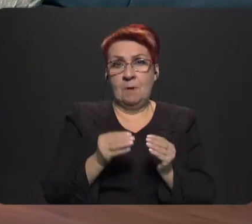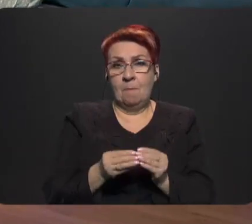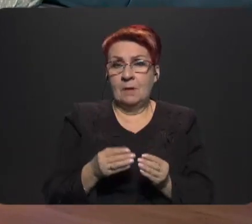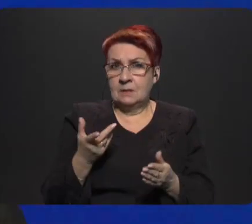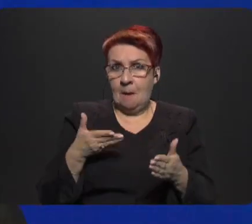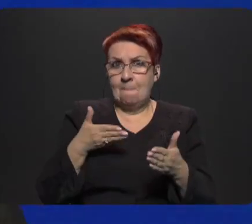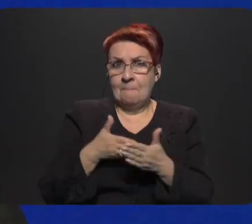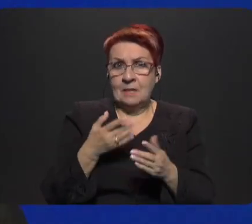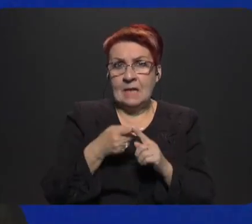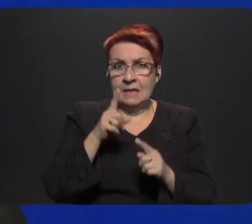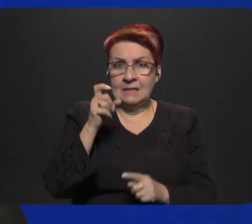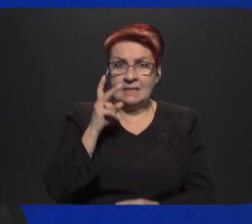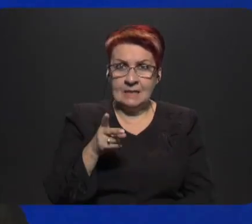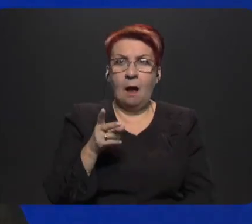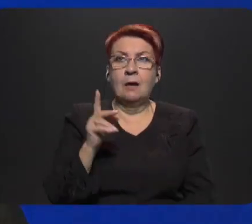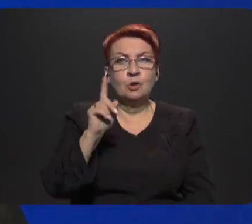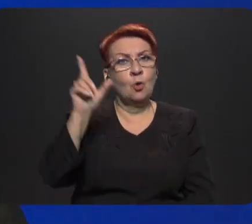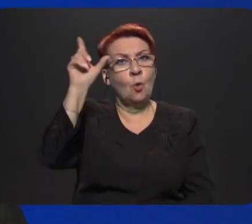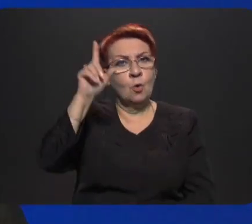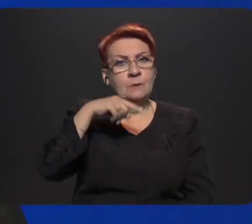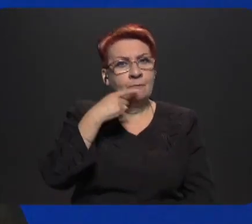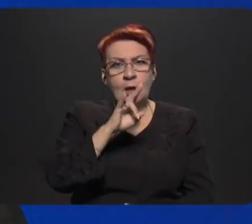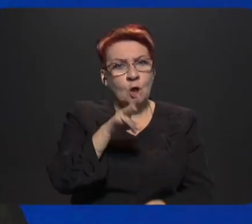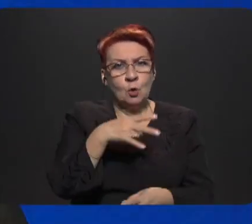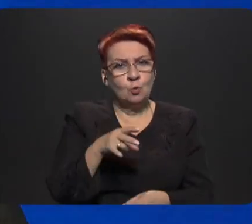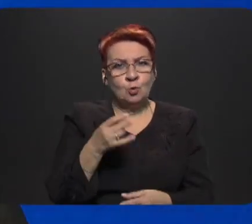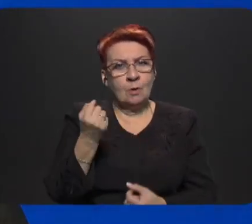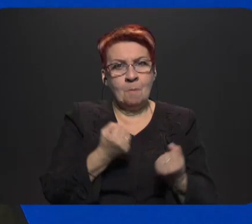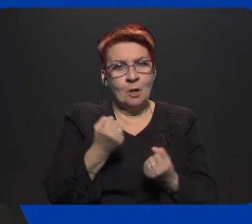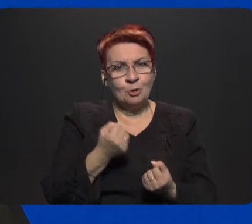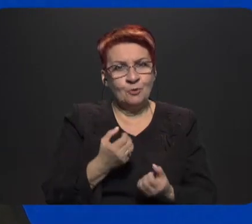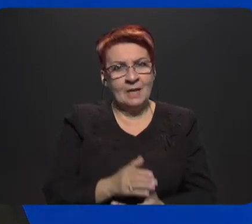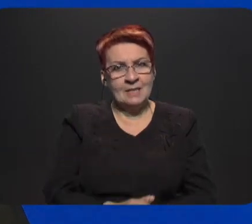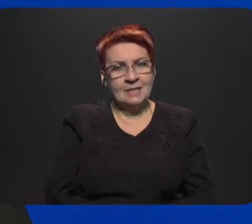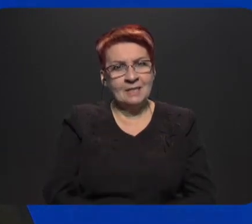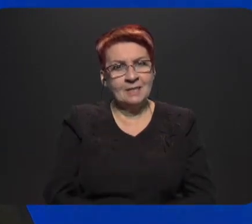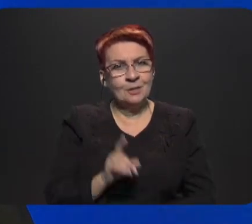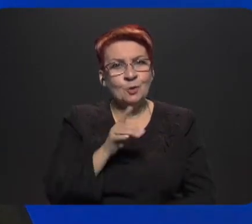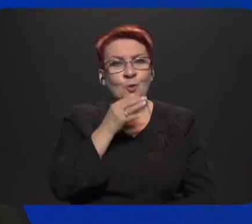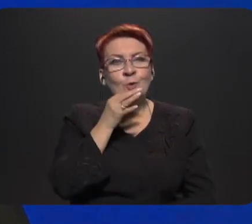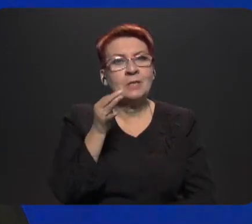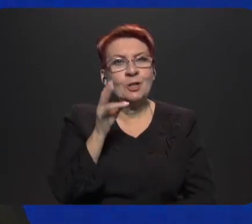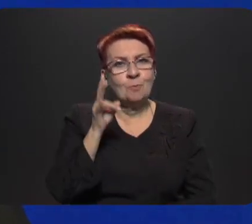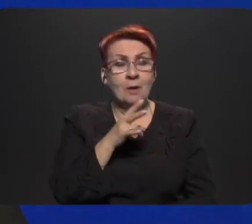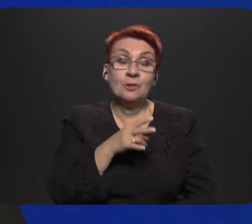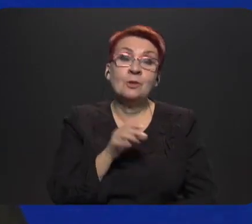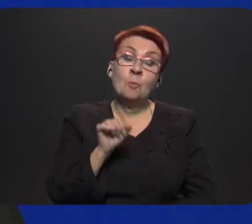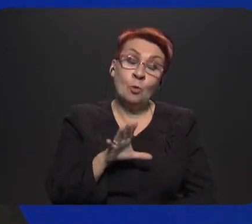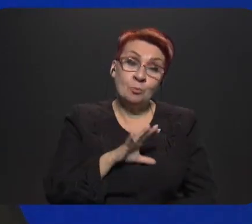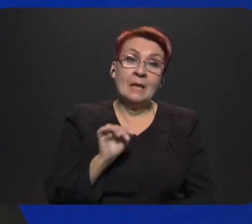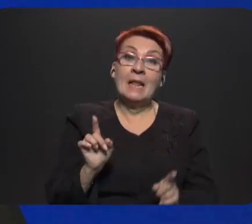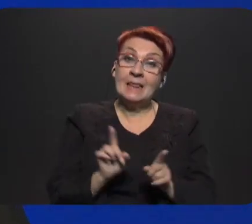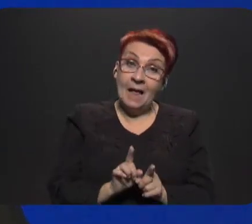препятствия считать знаком свыше, что Бог мне говорит, не нужно тебе водить? Что скажешь? Ну, может быть и так. А